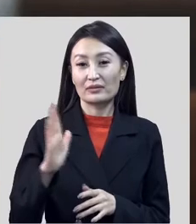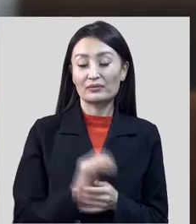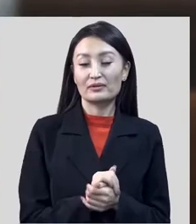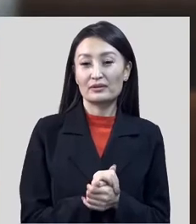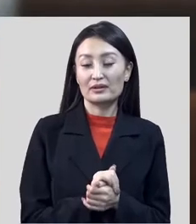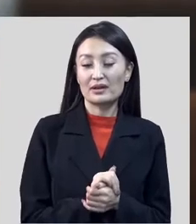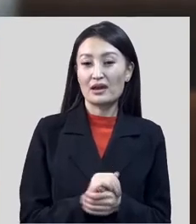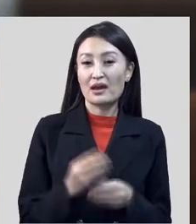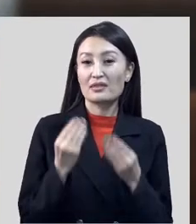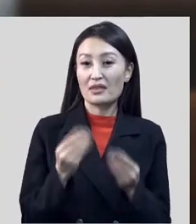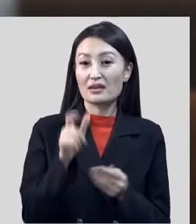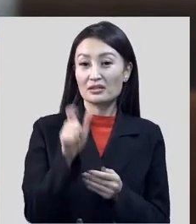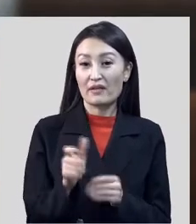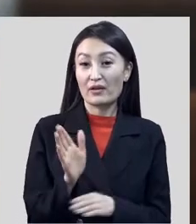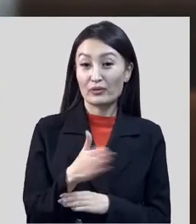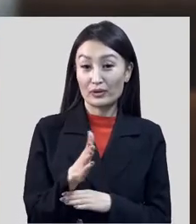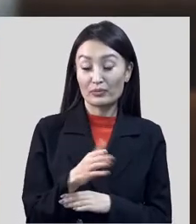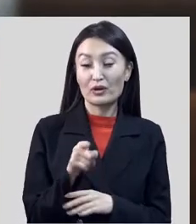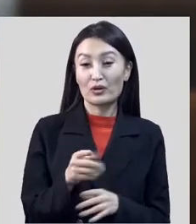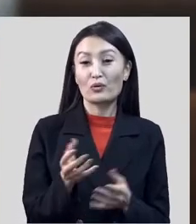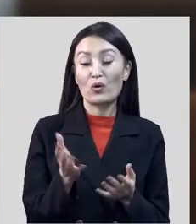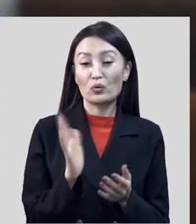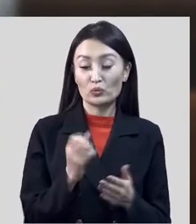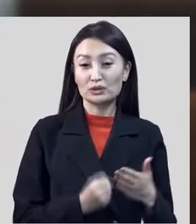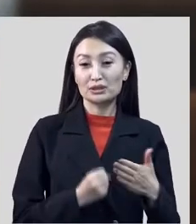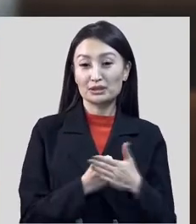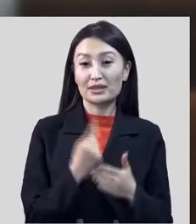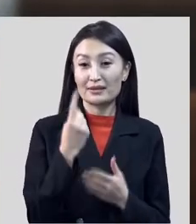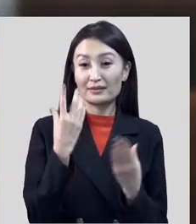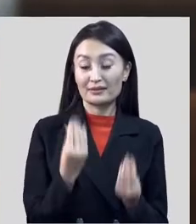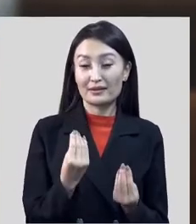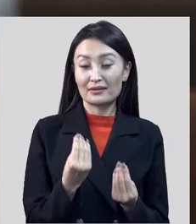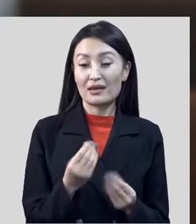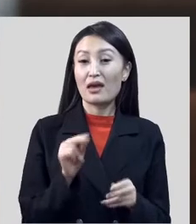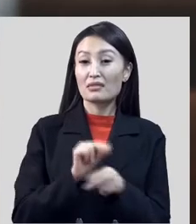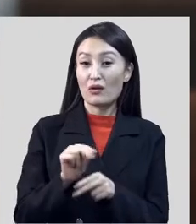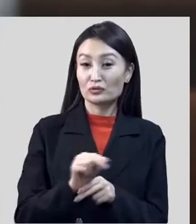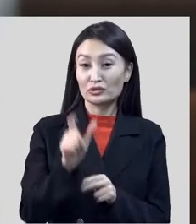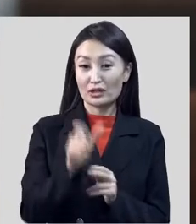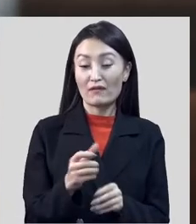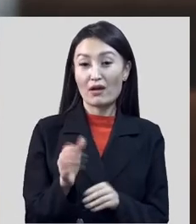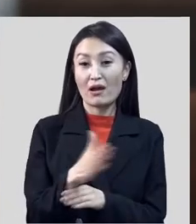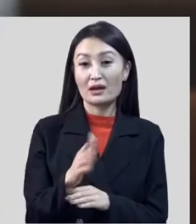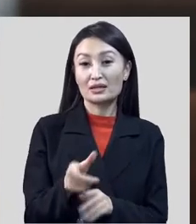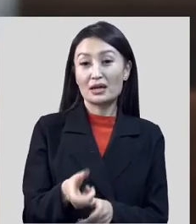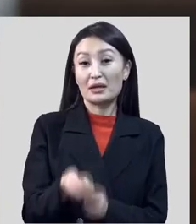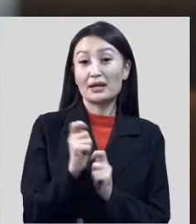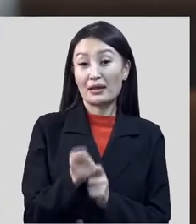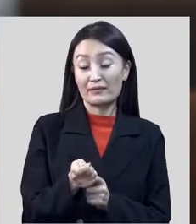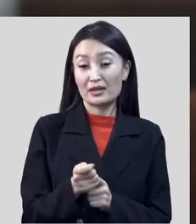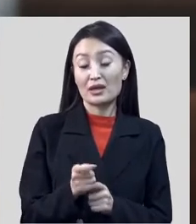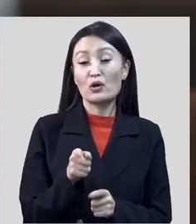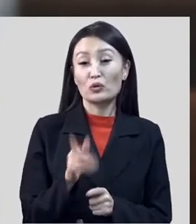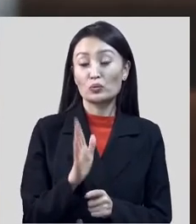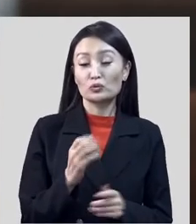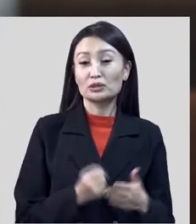дай человеку рыбу и он будет сыт один день научи человека ловить рыбу и он будет